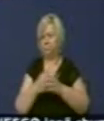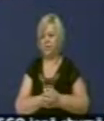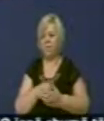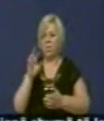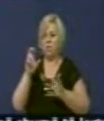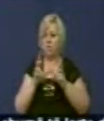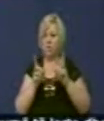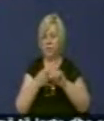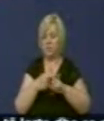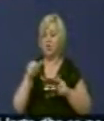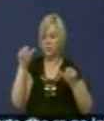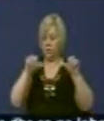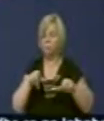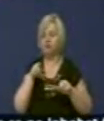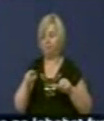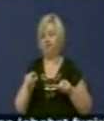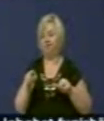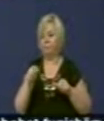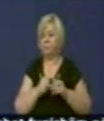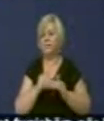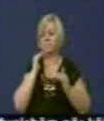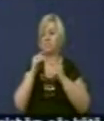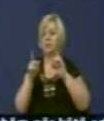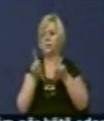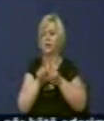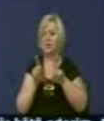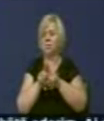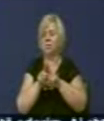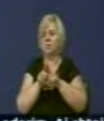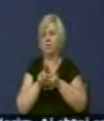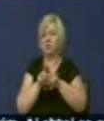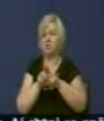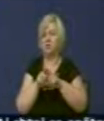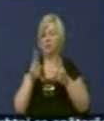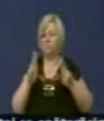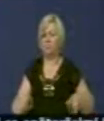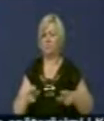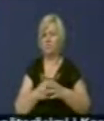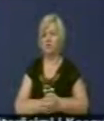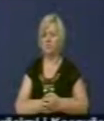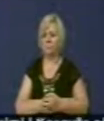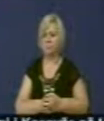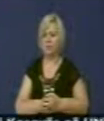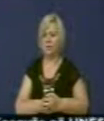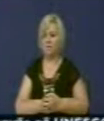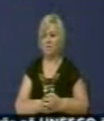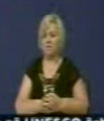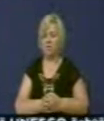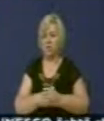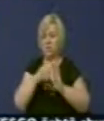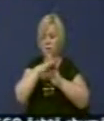kosovar, kemi pasur kosovarizim të zyrtarëve evropian. Gjykata speciale